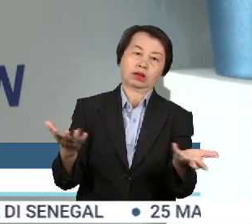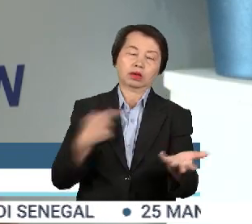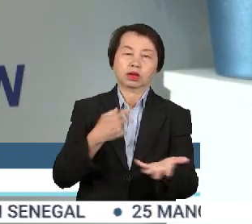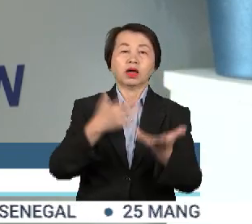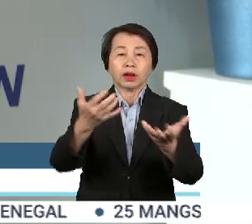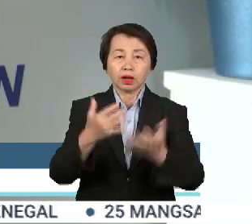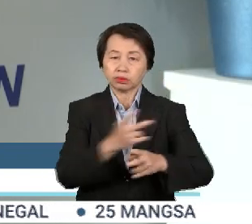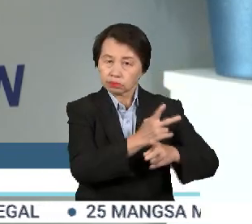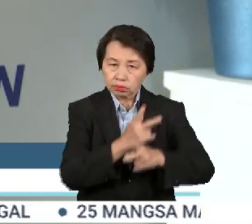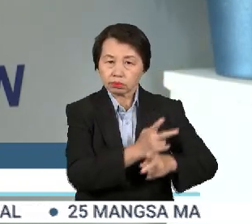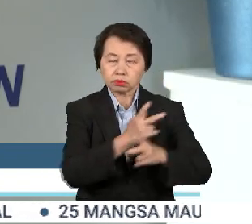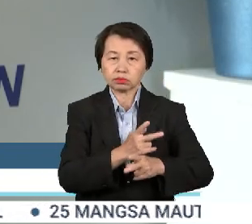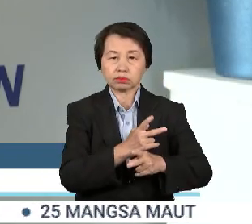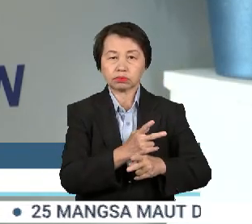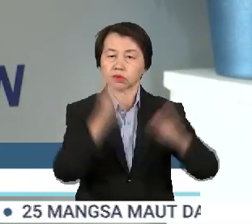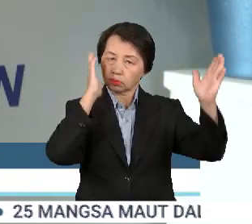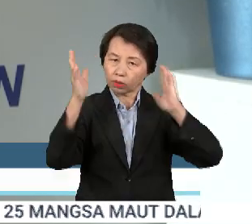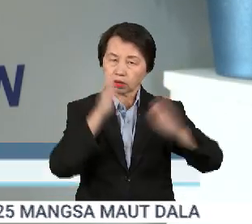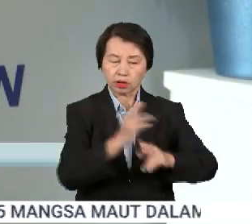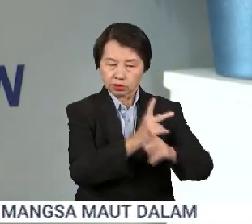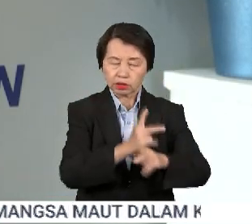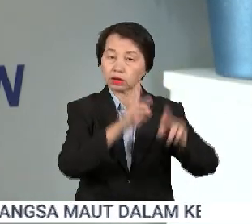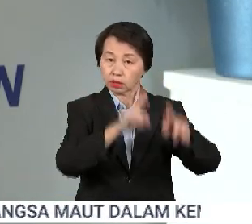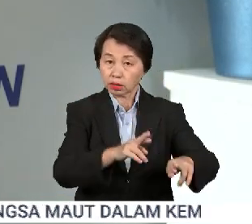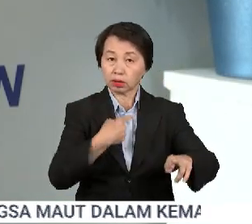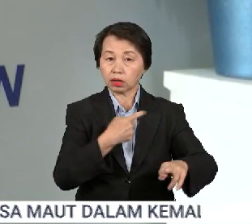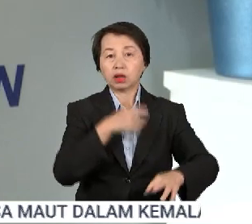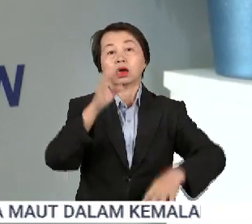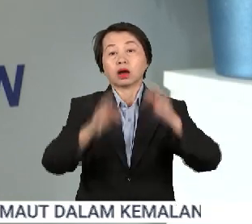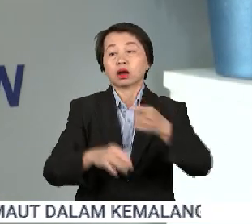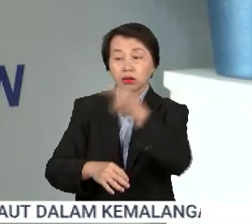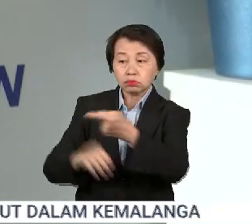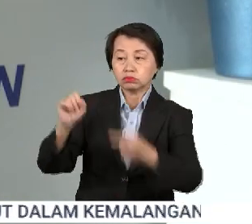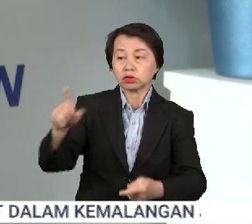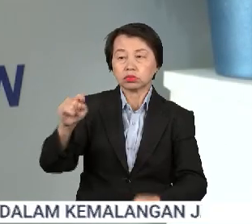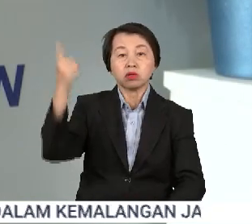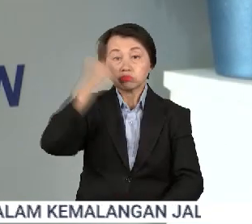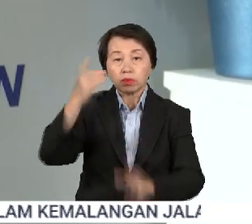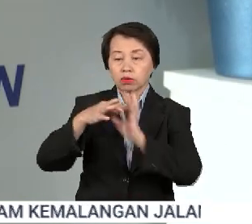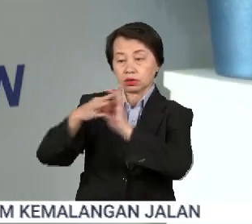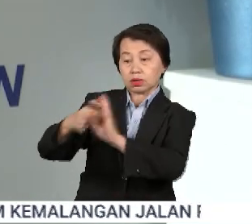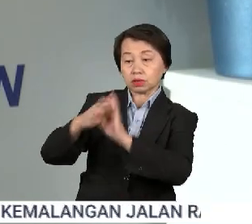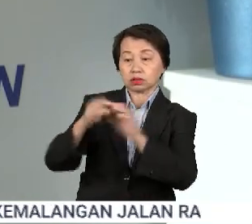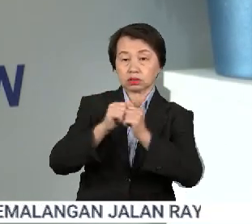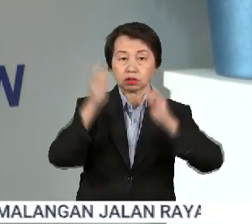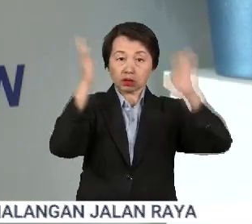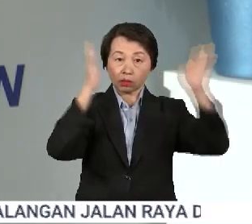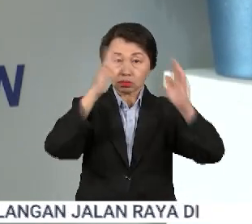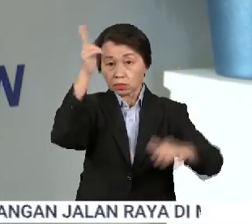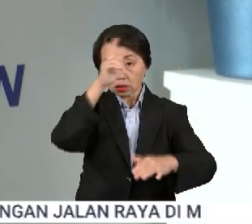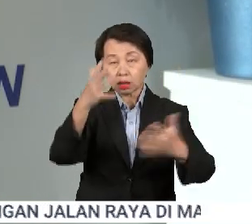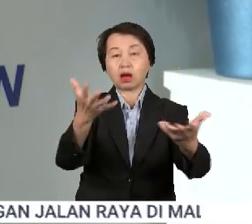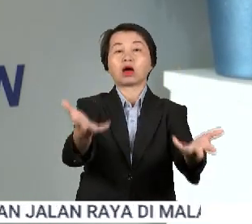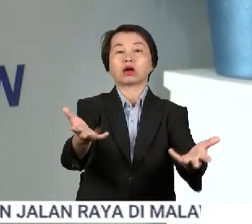melindungi negara dan rakyat kita tetapi jika mereka tidak mau bekerja sama dengan kita